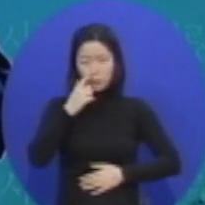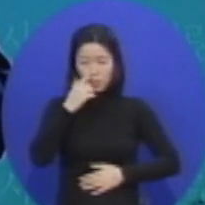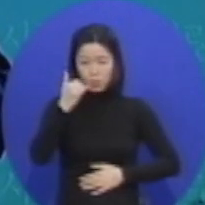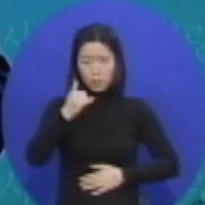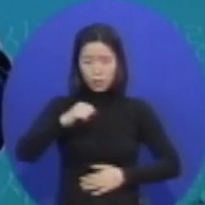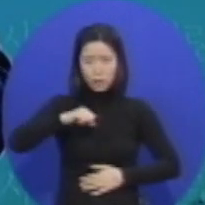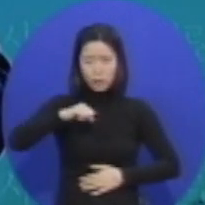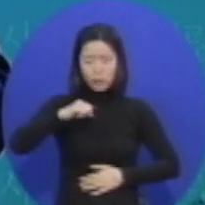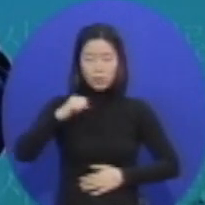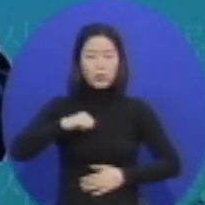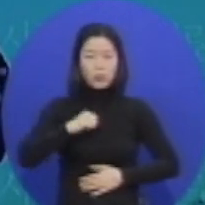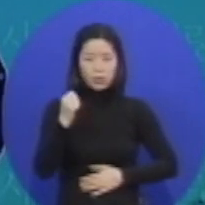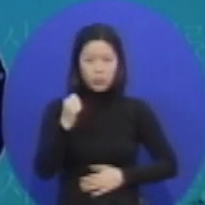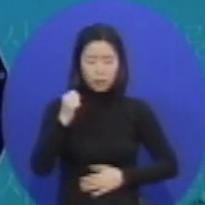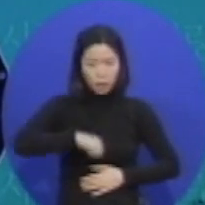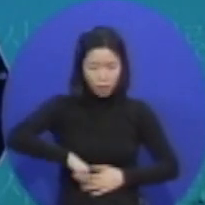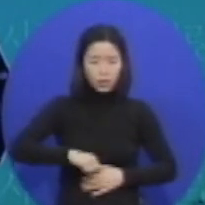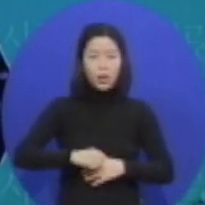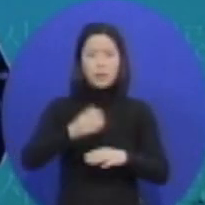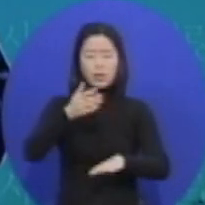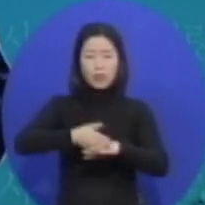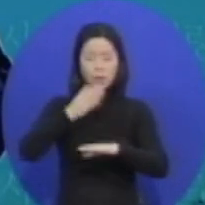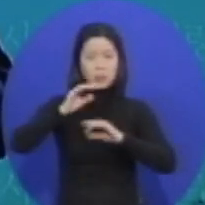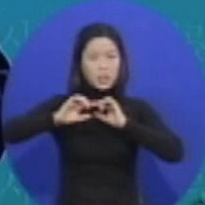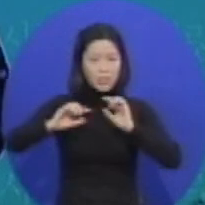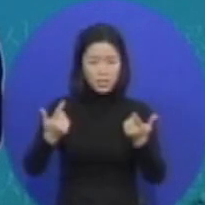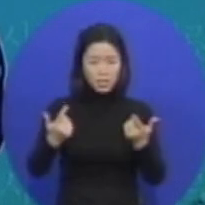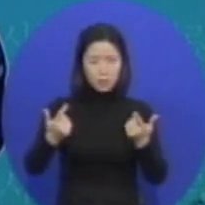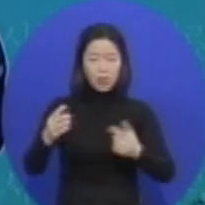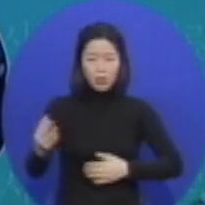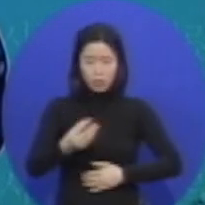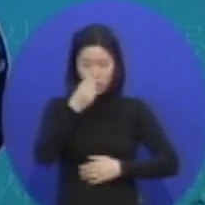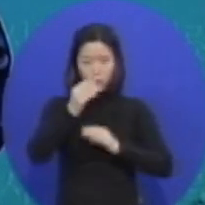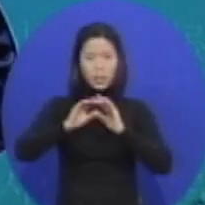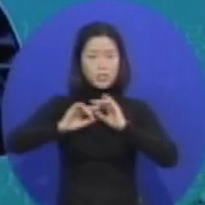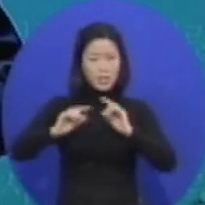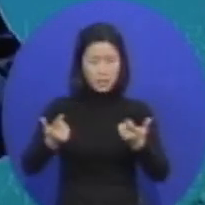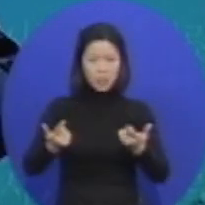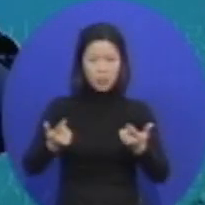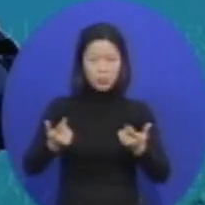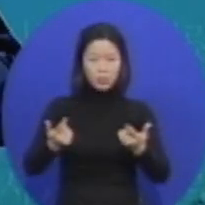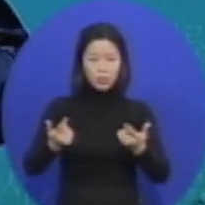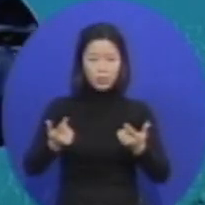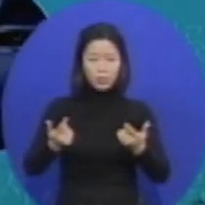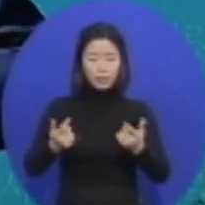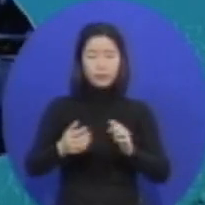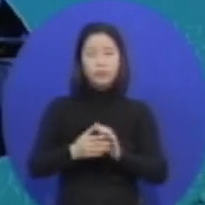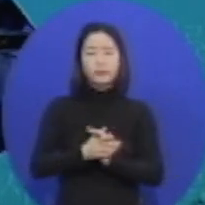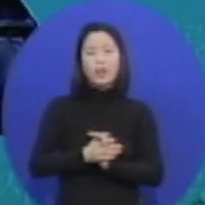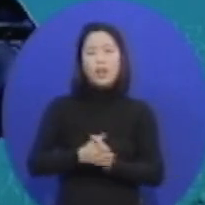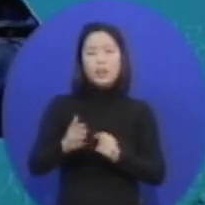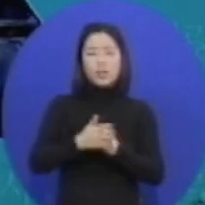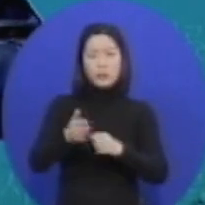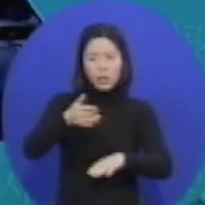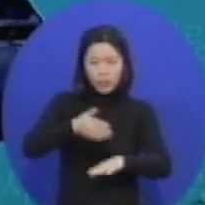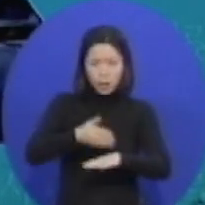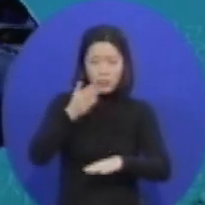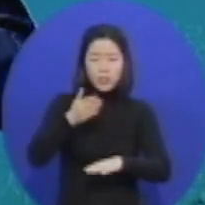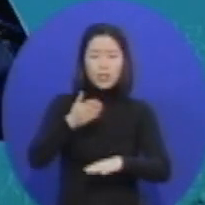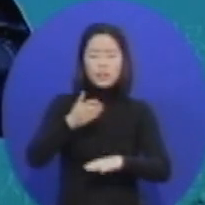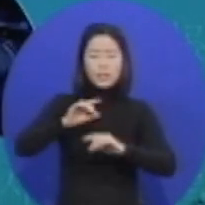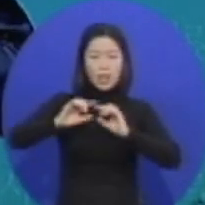감사하지 아니하며 거룩하지 아니하며 그러니까 감사하는 마음이 내 마음의